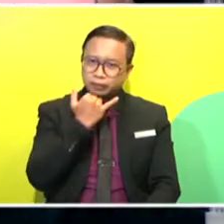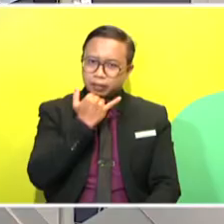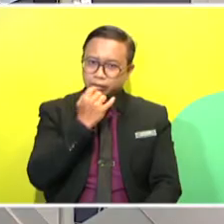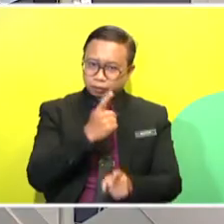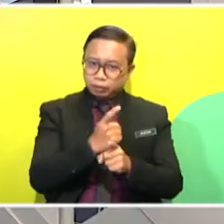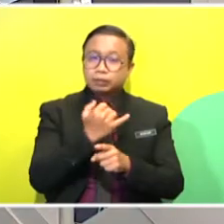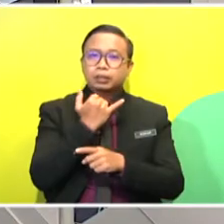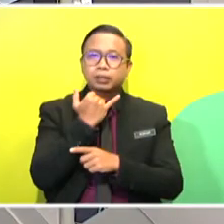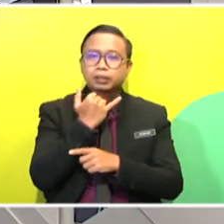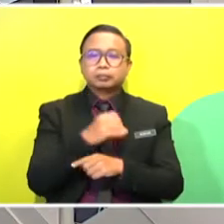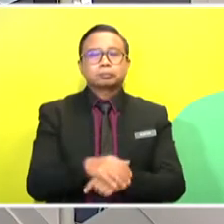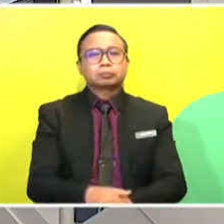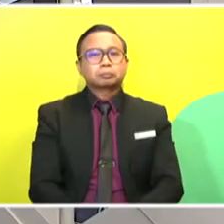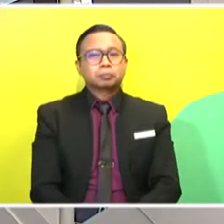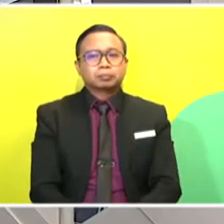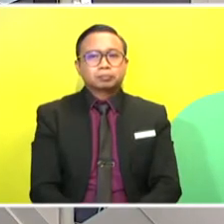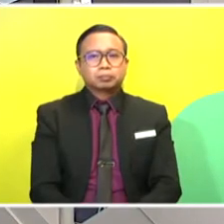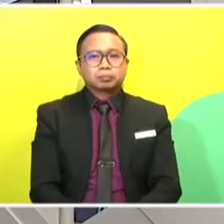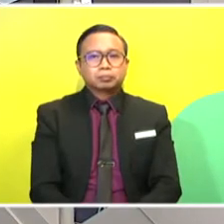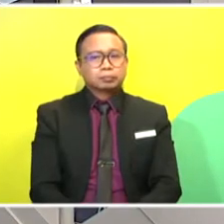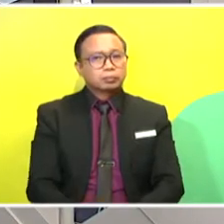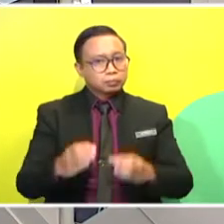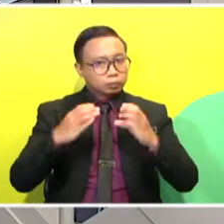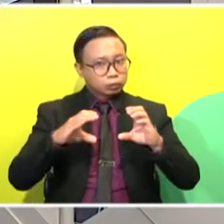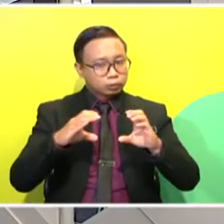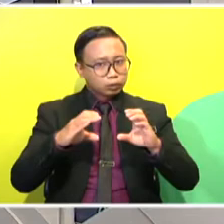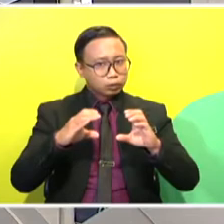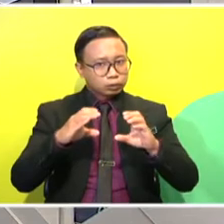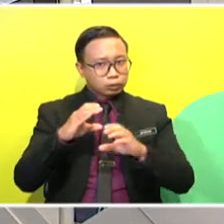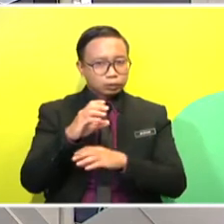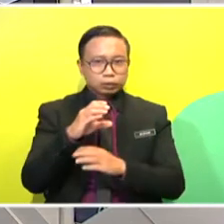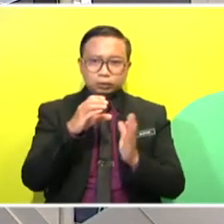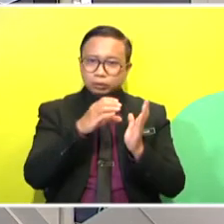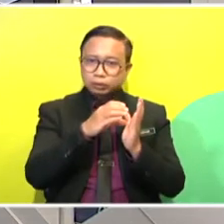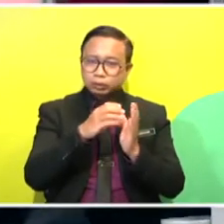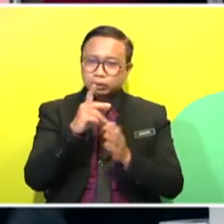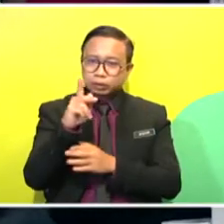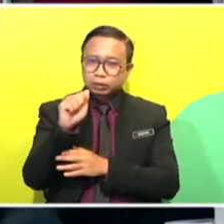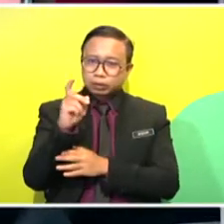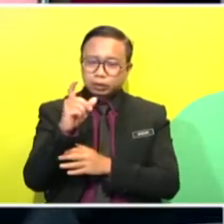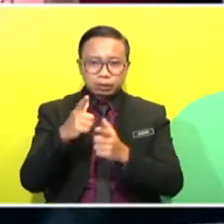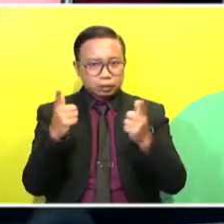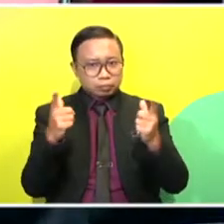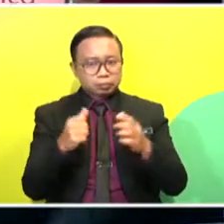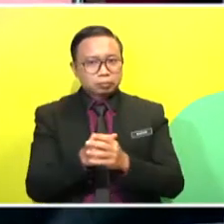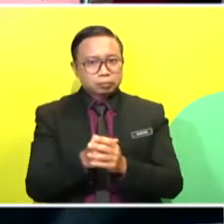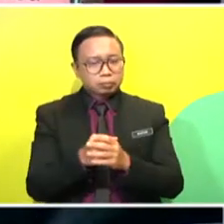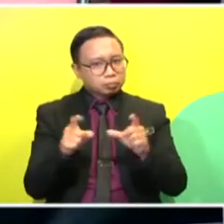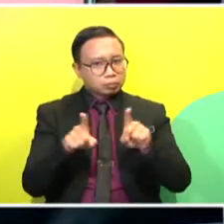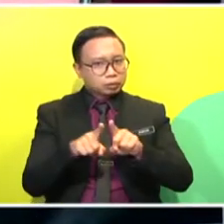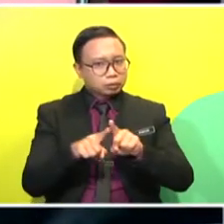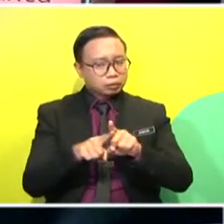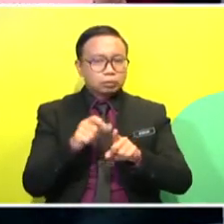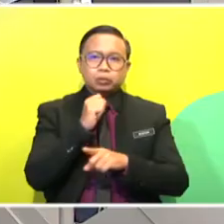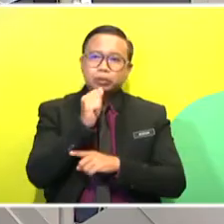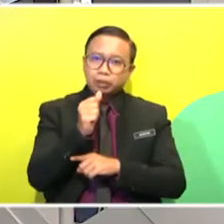Salah. Kurang tepat. Kurang tepat. Kita cuba kad seterusnya. Yang ini sama? Sama ke tidak? Tak